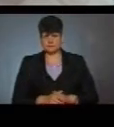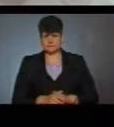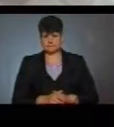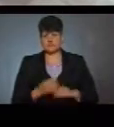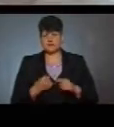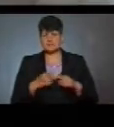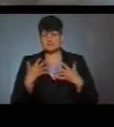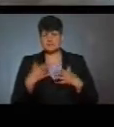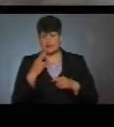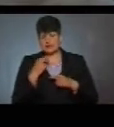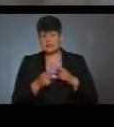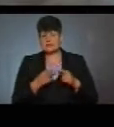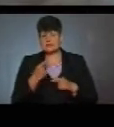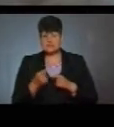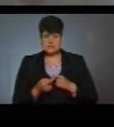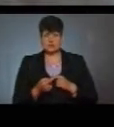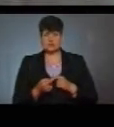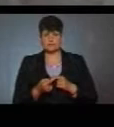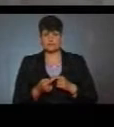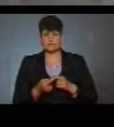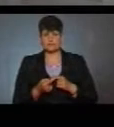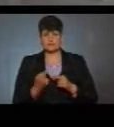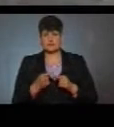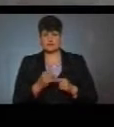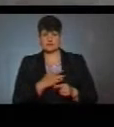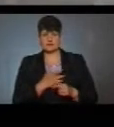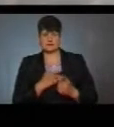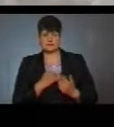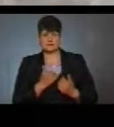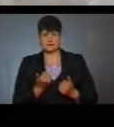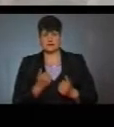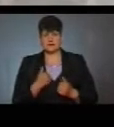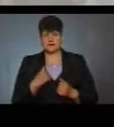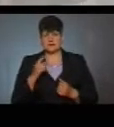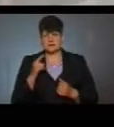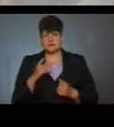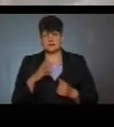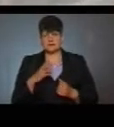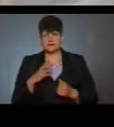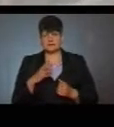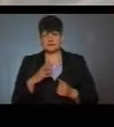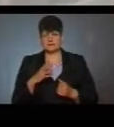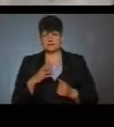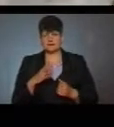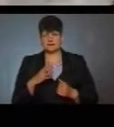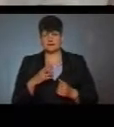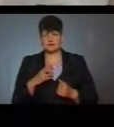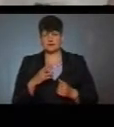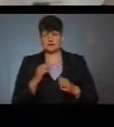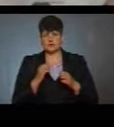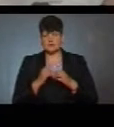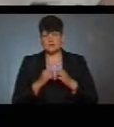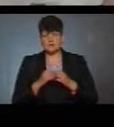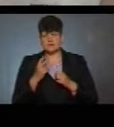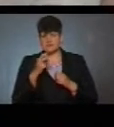традиційно і то вже за покликом серця. Я знаю, я витримую, я ледве витримую цих 2 місяці, бо зараз я вже здаю